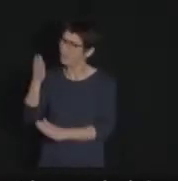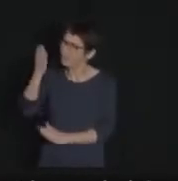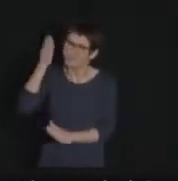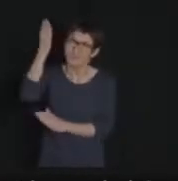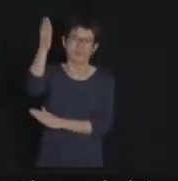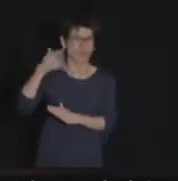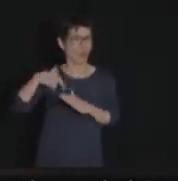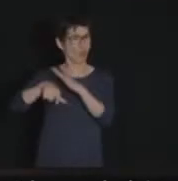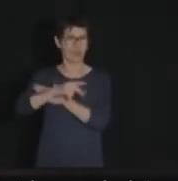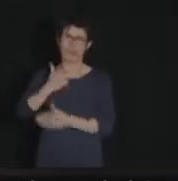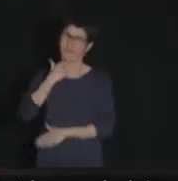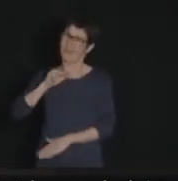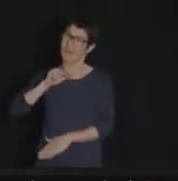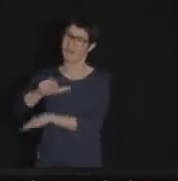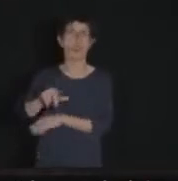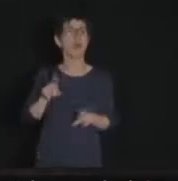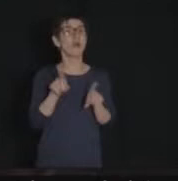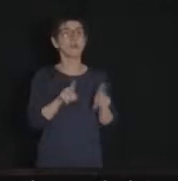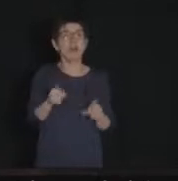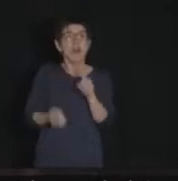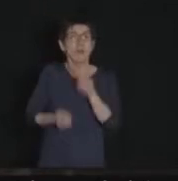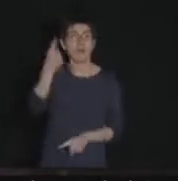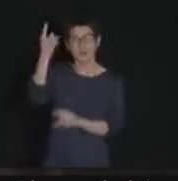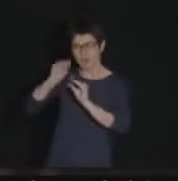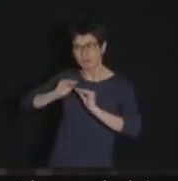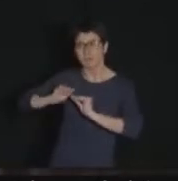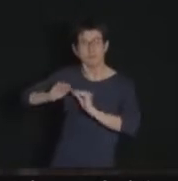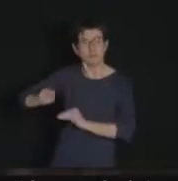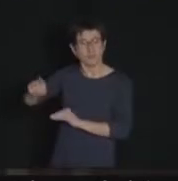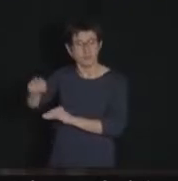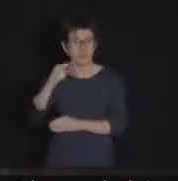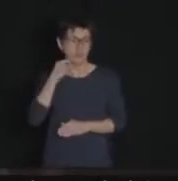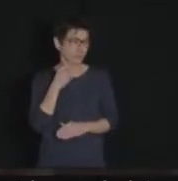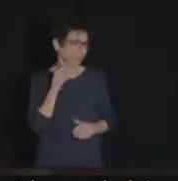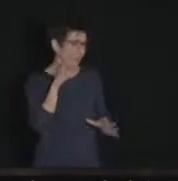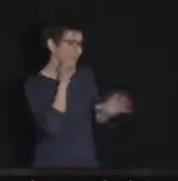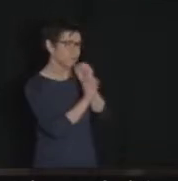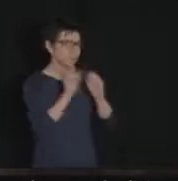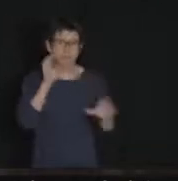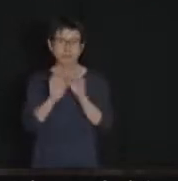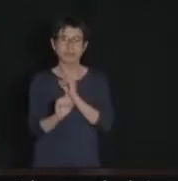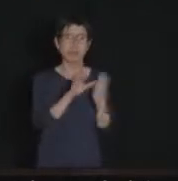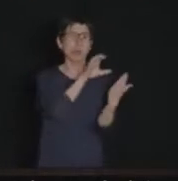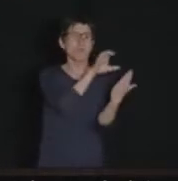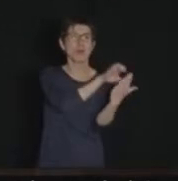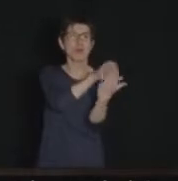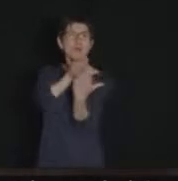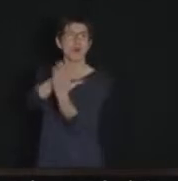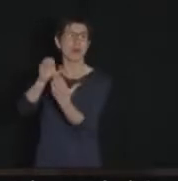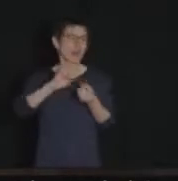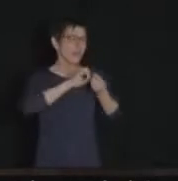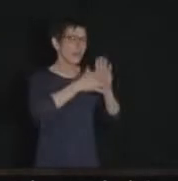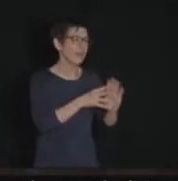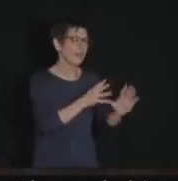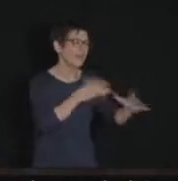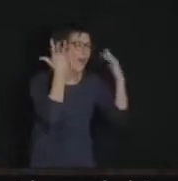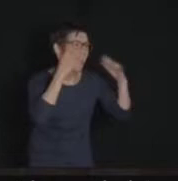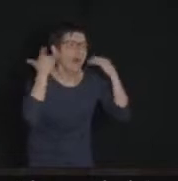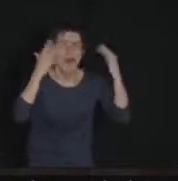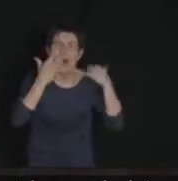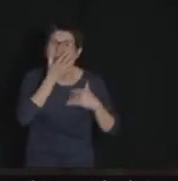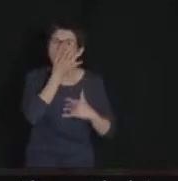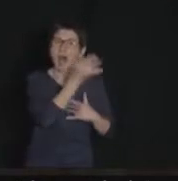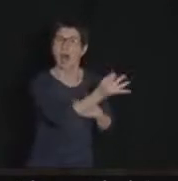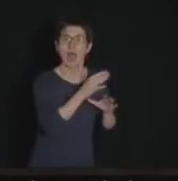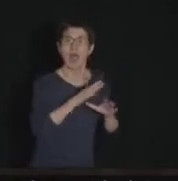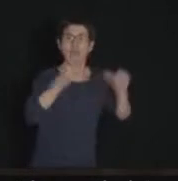par-dessus tout, les gens, il faut absolument tout le temps qu'ils apprennent à avoir le recul critique par rapport à ce qu'ils voient, qu'ils ne se